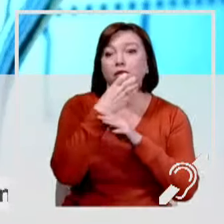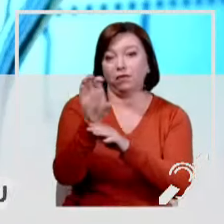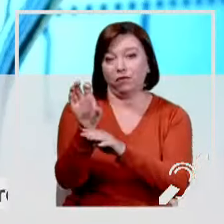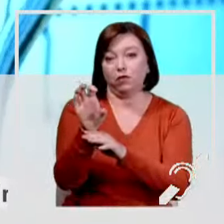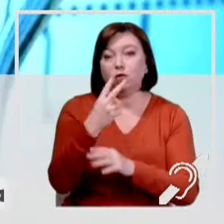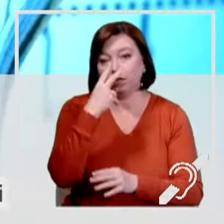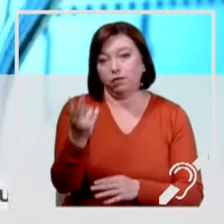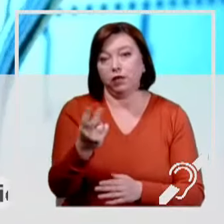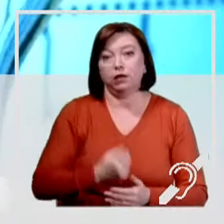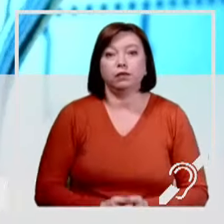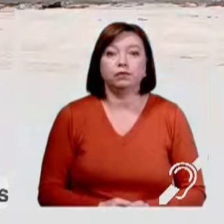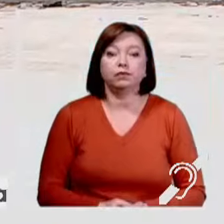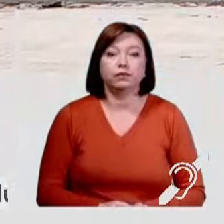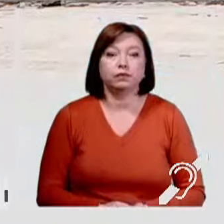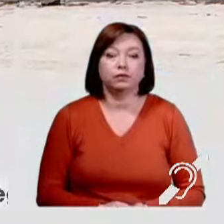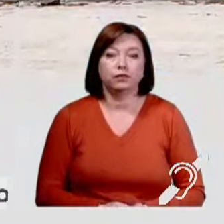materialul ce urmează.